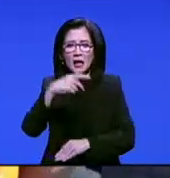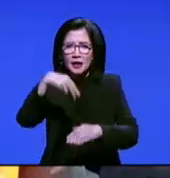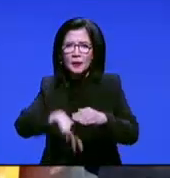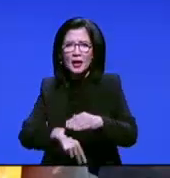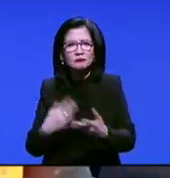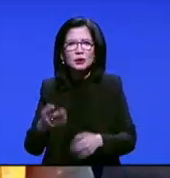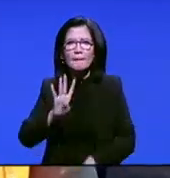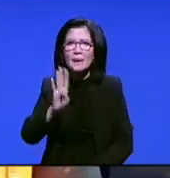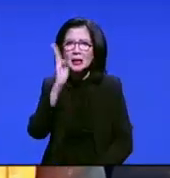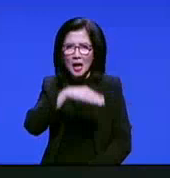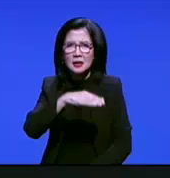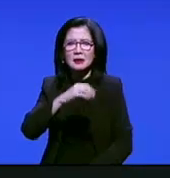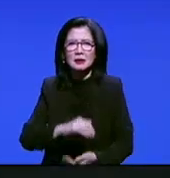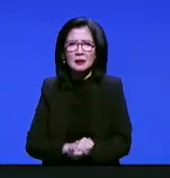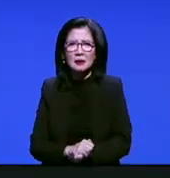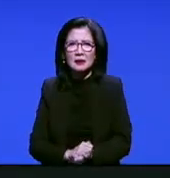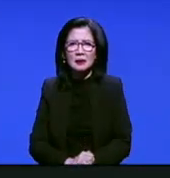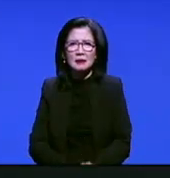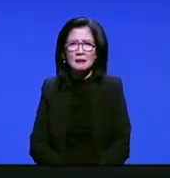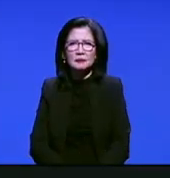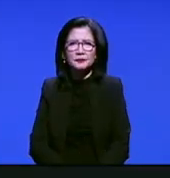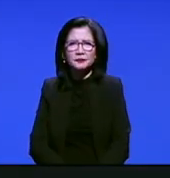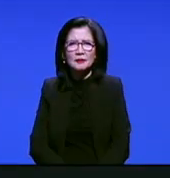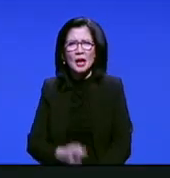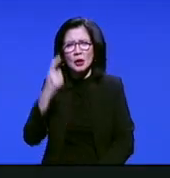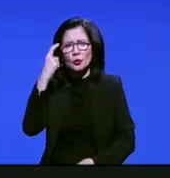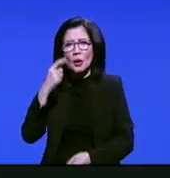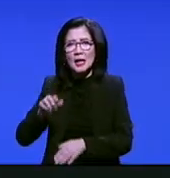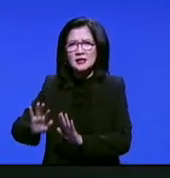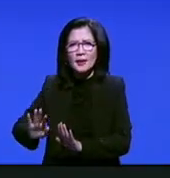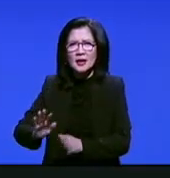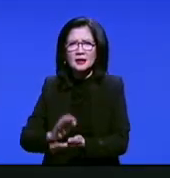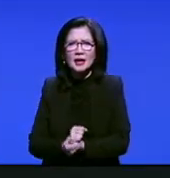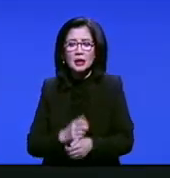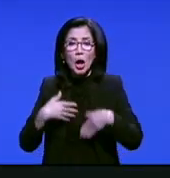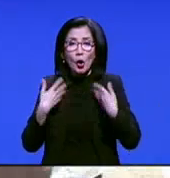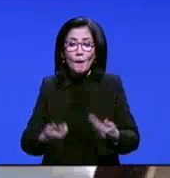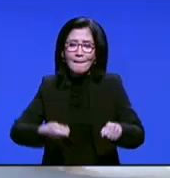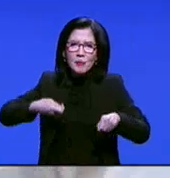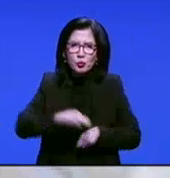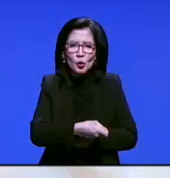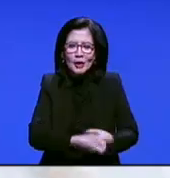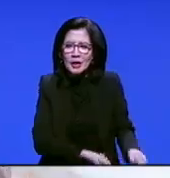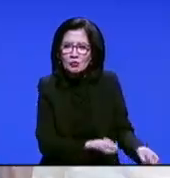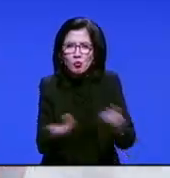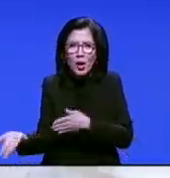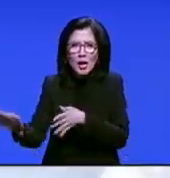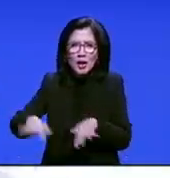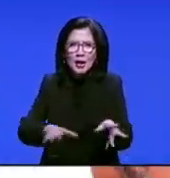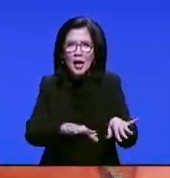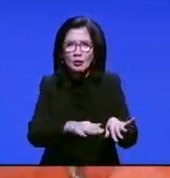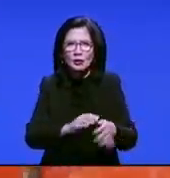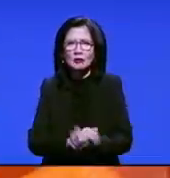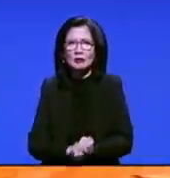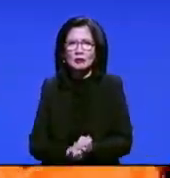Kira-kira 4 hari, 5 hari. Dugaan sementara wanita ini merupakan korban pembunuhan dan dibuang ke laut untuk menghilangkan